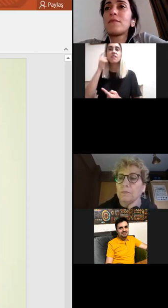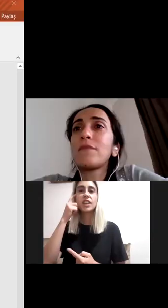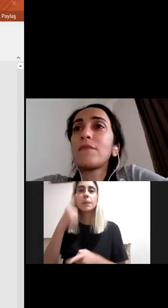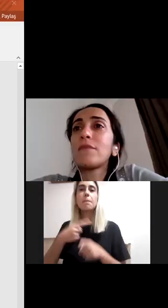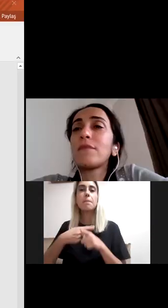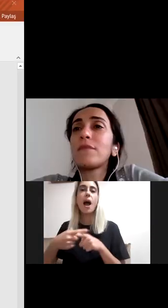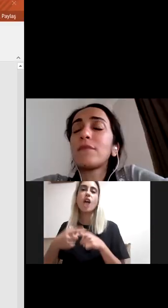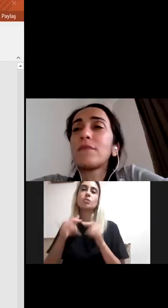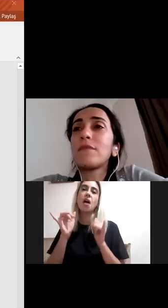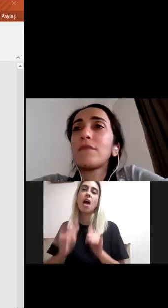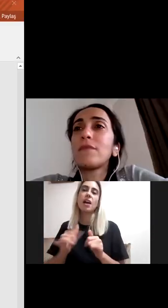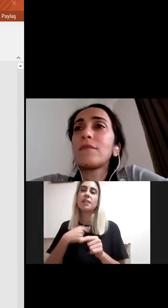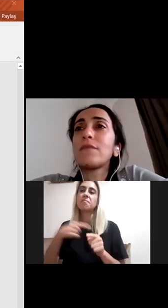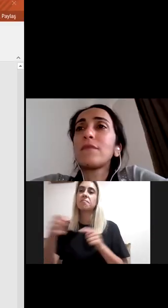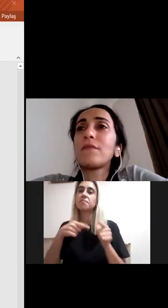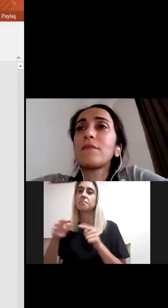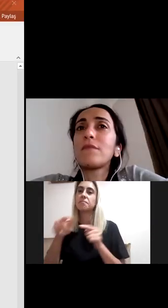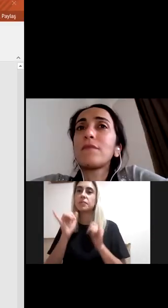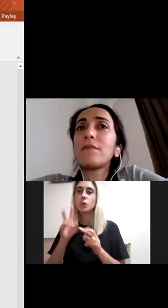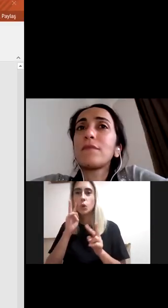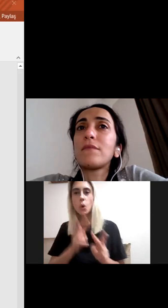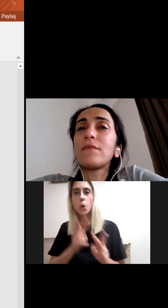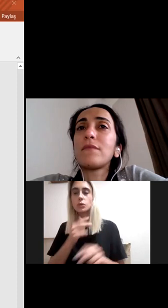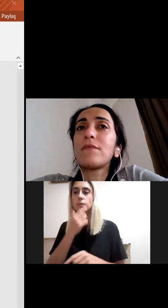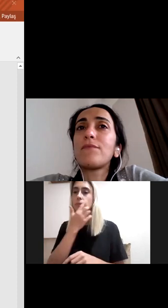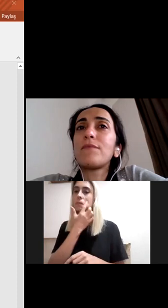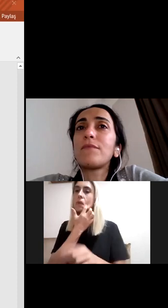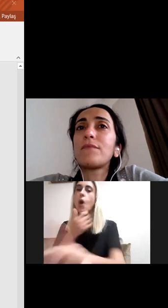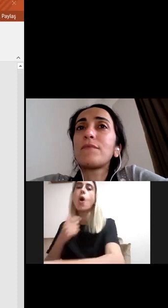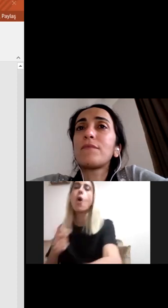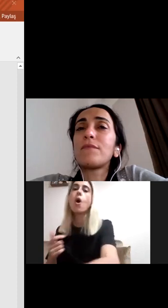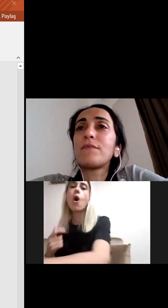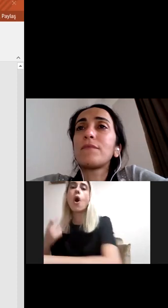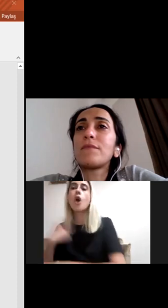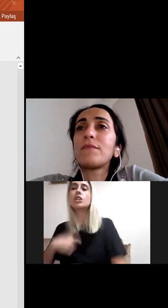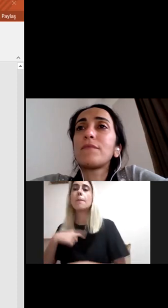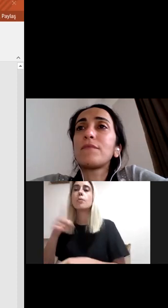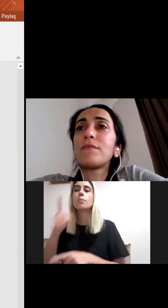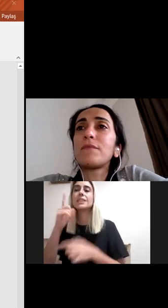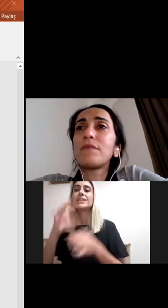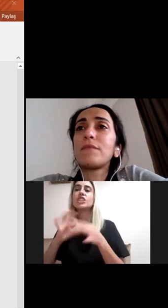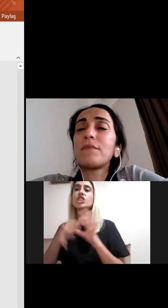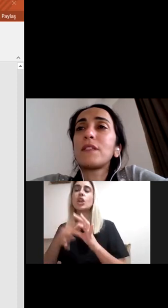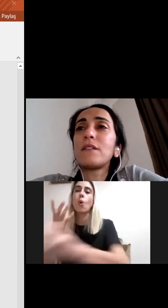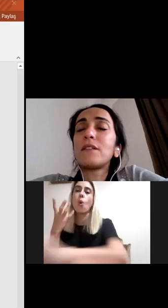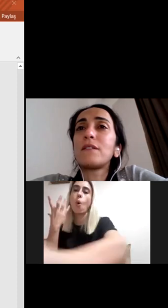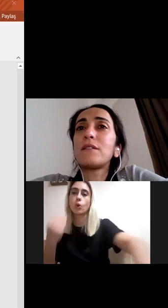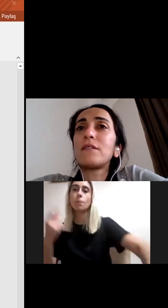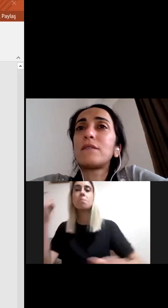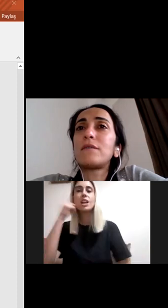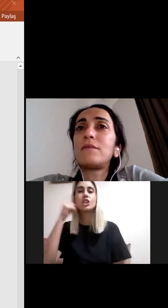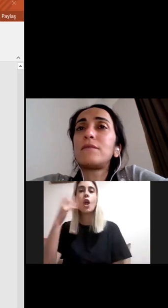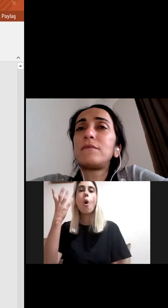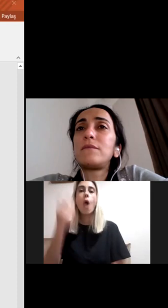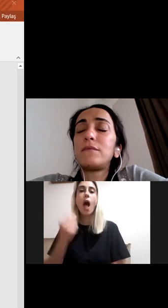paylaşıyormuş birbirinin görüşünü. Özellikle bu işin bir zincir olduğunun bilincinde olan